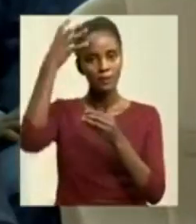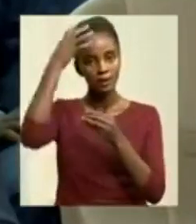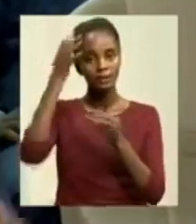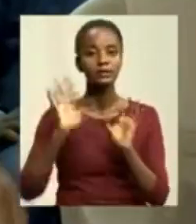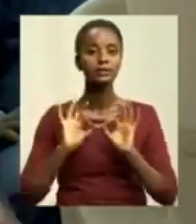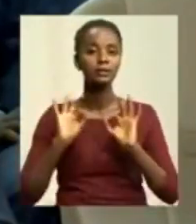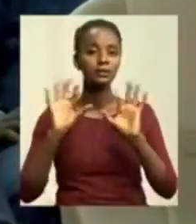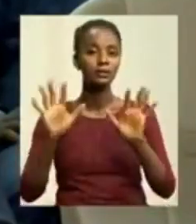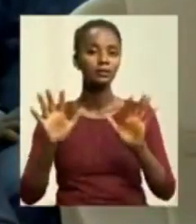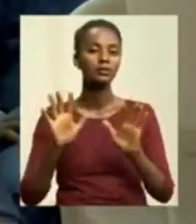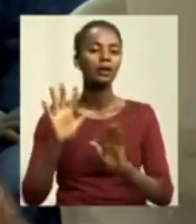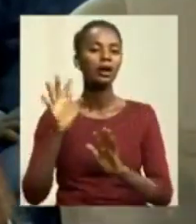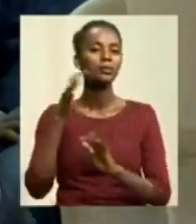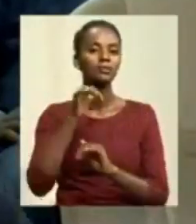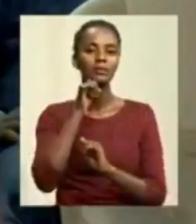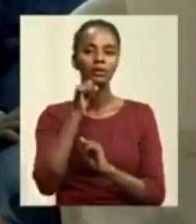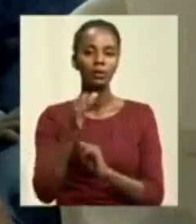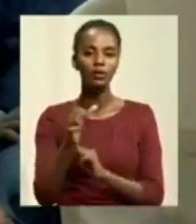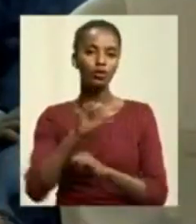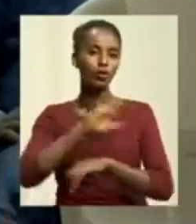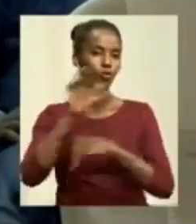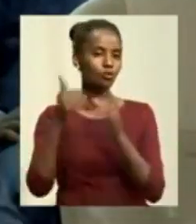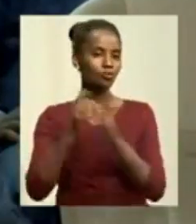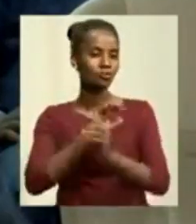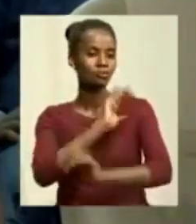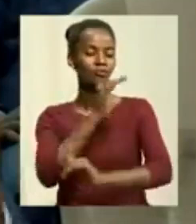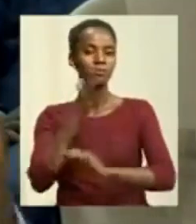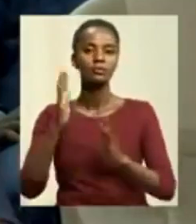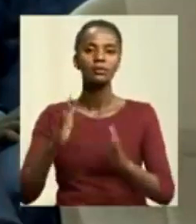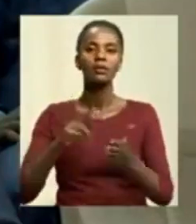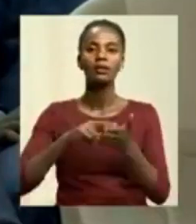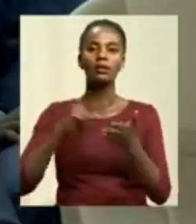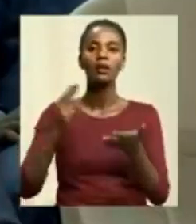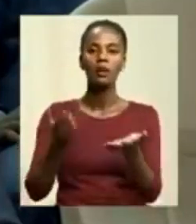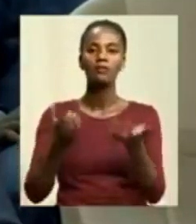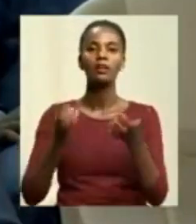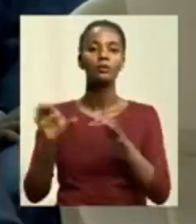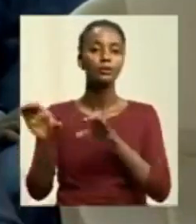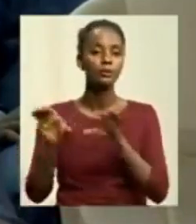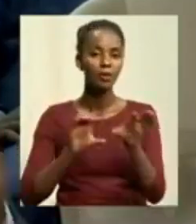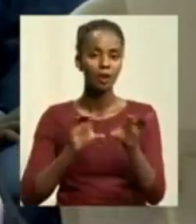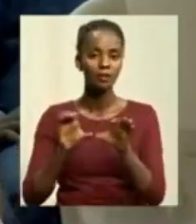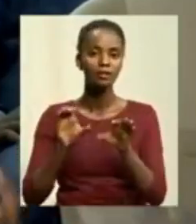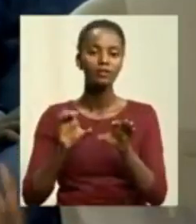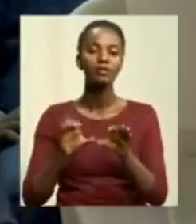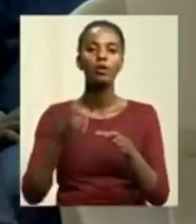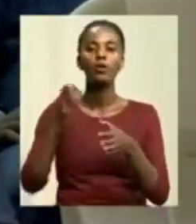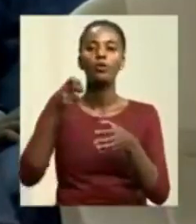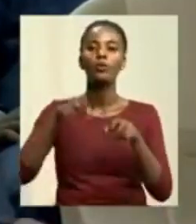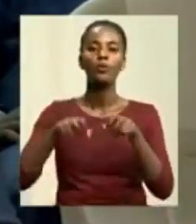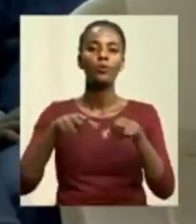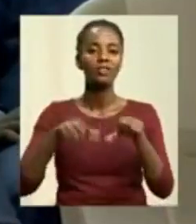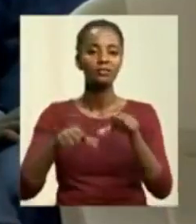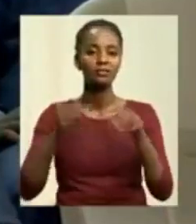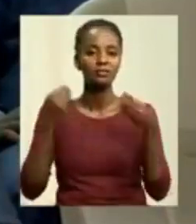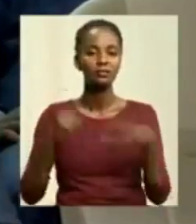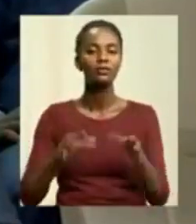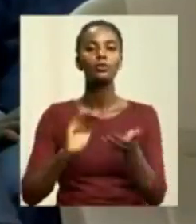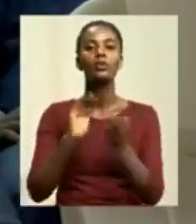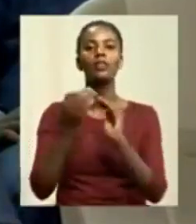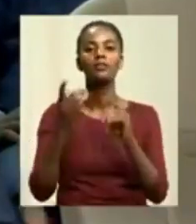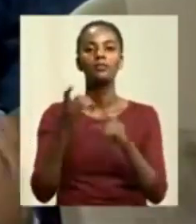ከሌለ አይምሰላችሁ፣ ሁሉም ጉልበተኛ ተነስቶ የፈለገውን የሚያደርግበት ህዝብ ዋስትና የሚያጣበት ሁኔታ